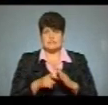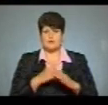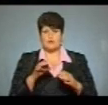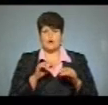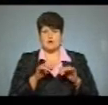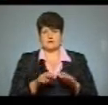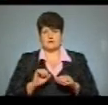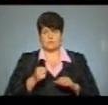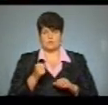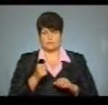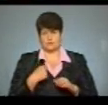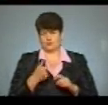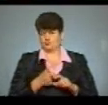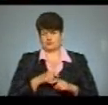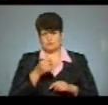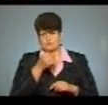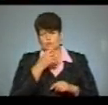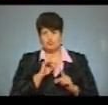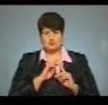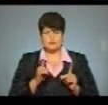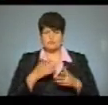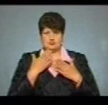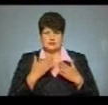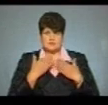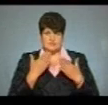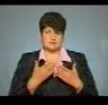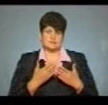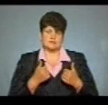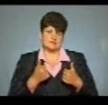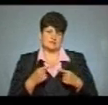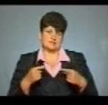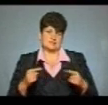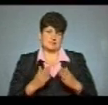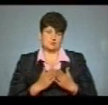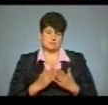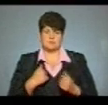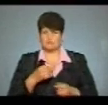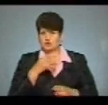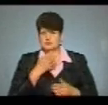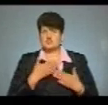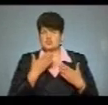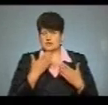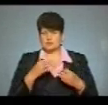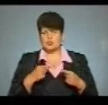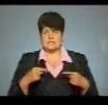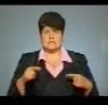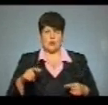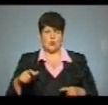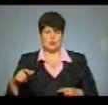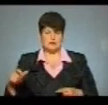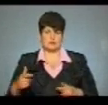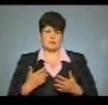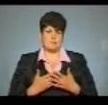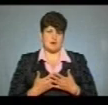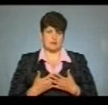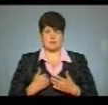від подруги. Мені тут дуже сподобалося, особливо читати класні і різні книжечки. Мені подобається читати про якихось різних людей. От,